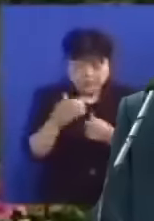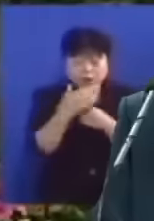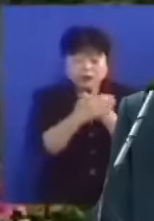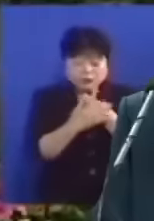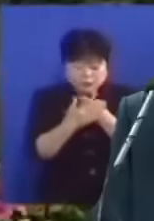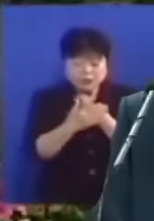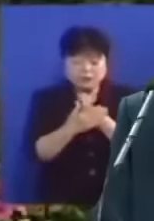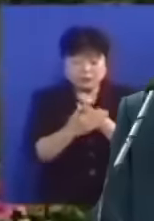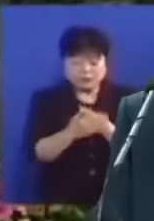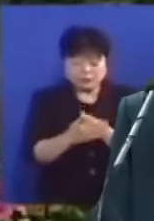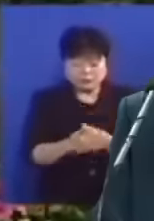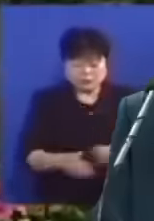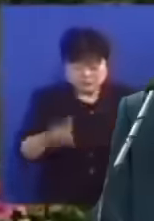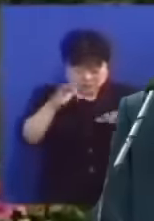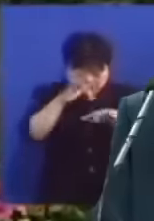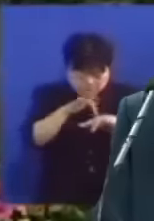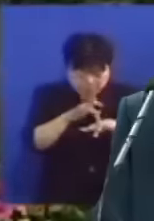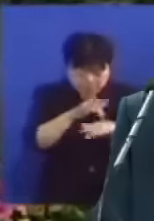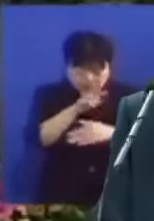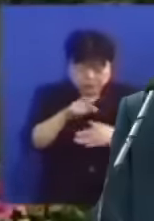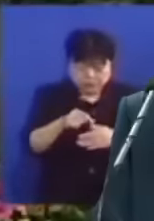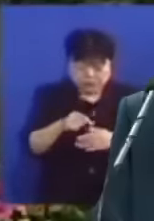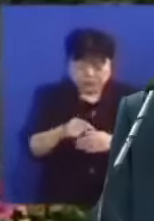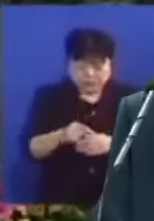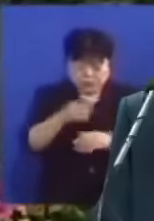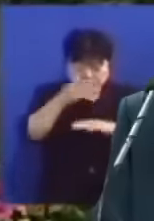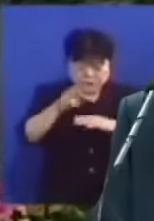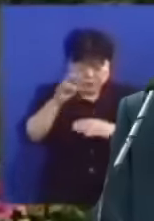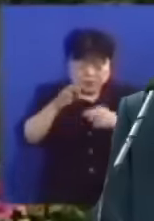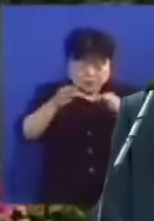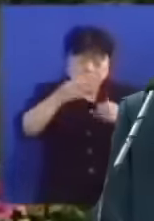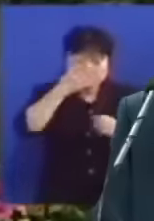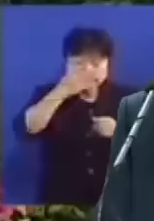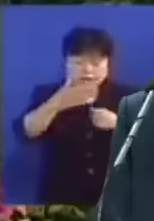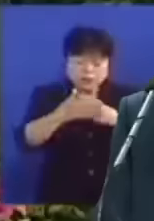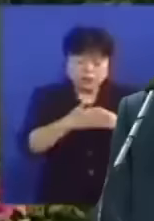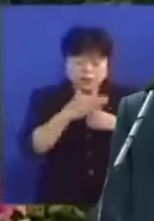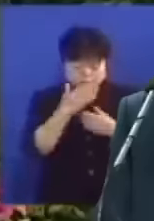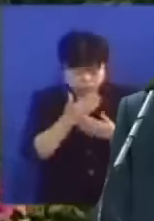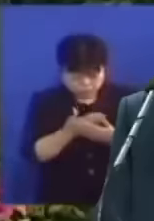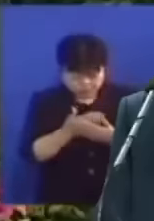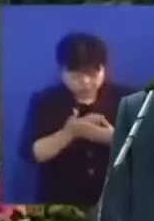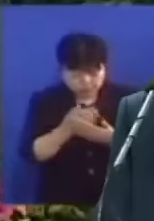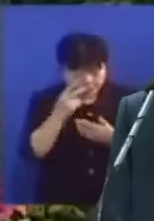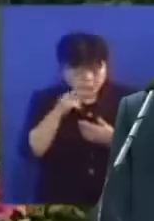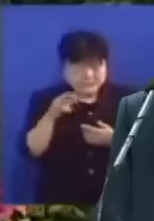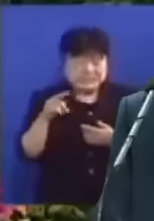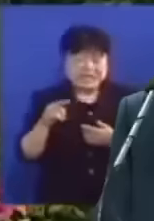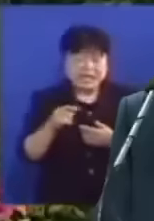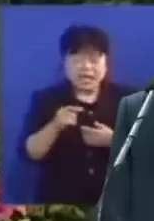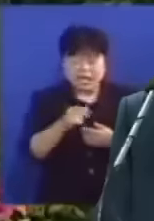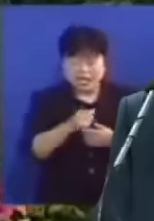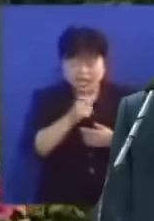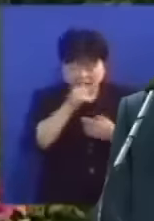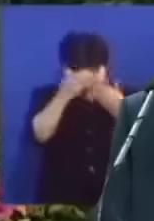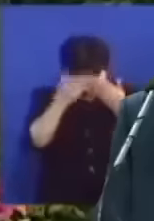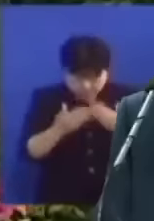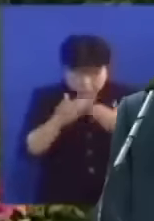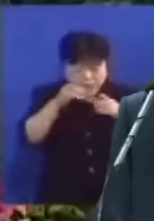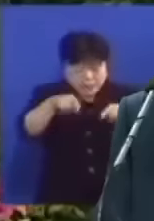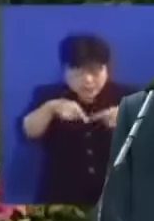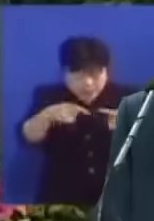은혜로 어떠한 흑암 가운데도 감사와 찬양을 부르게 해 주시옵소서. 바울과 신라가 빌립보 감옥에